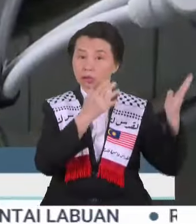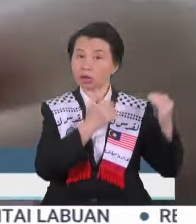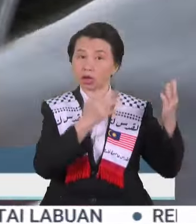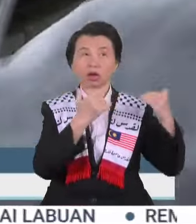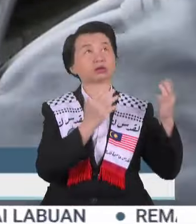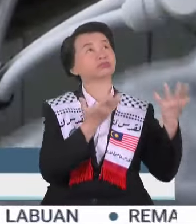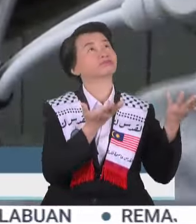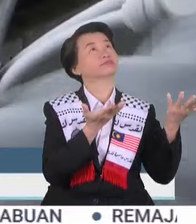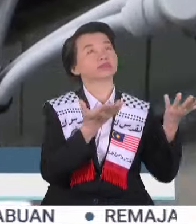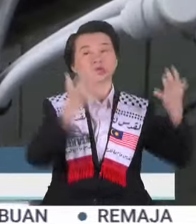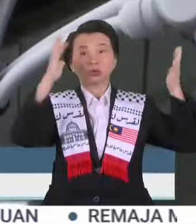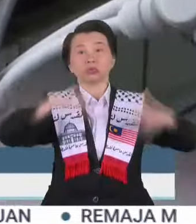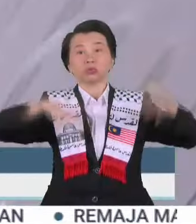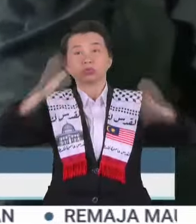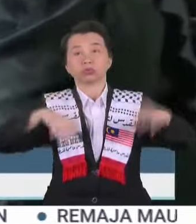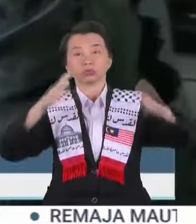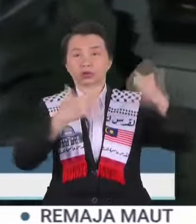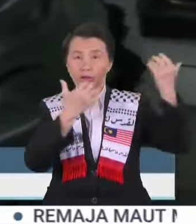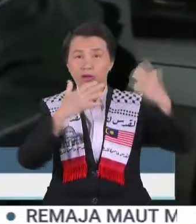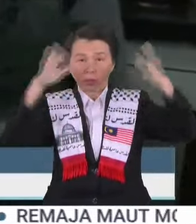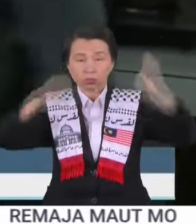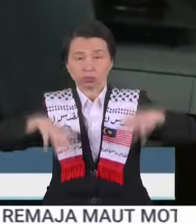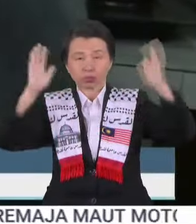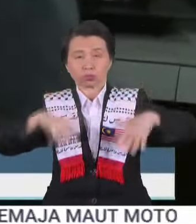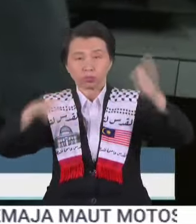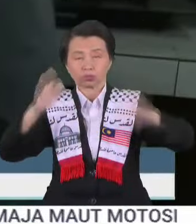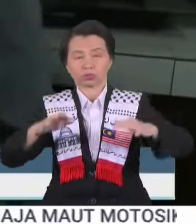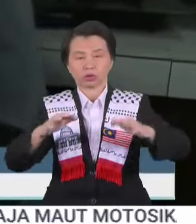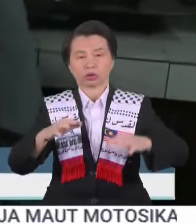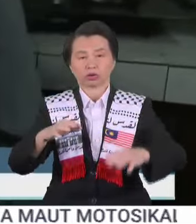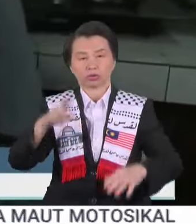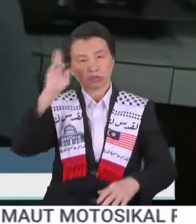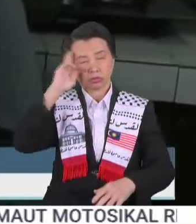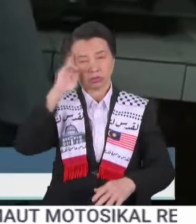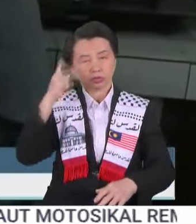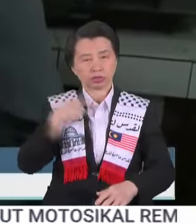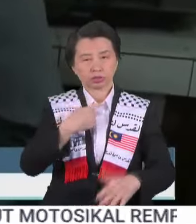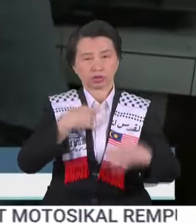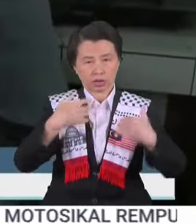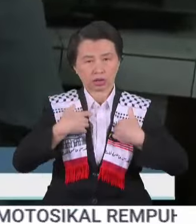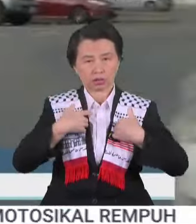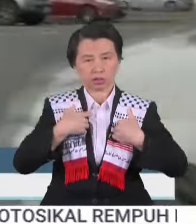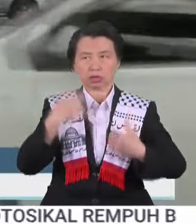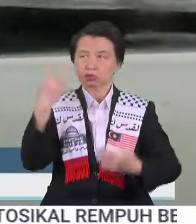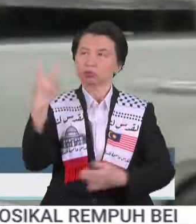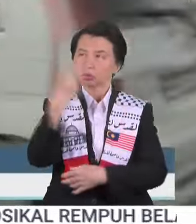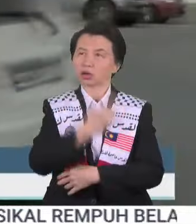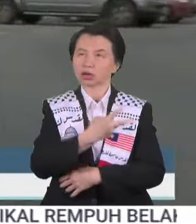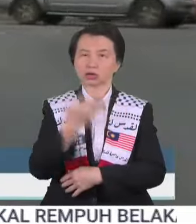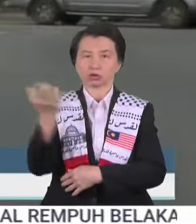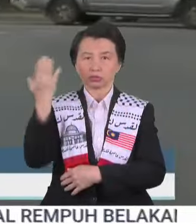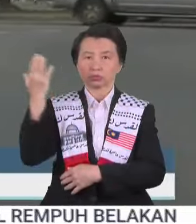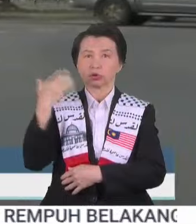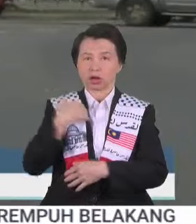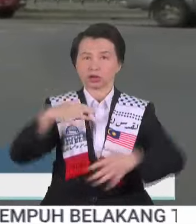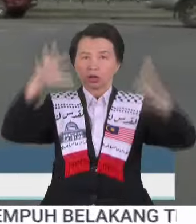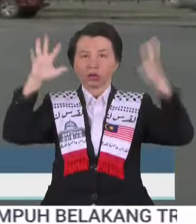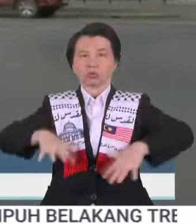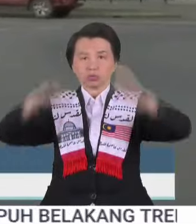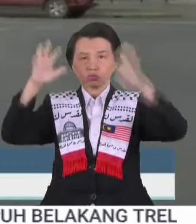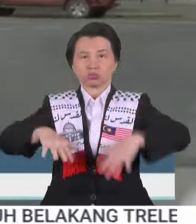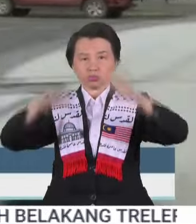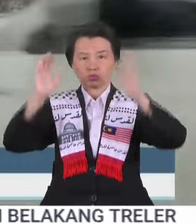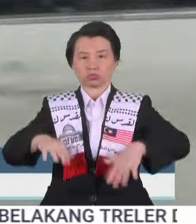hujan dapat turun seperti mana yang telah kita alami baru-baru ini. Ada dua hari hujan, tapi